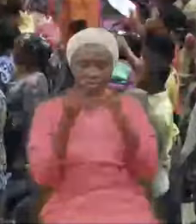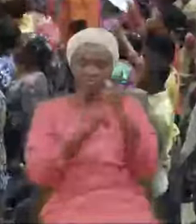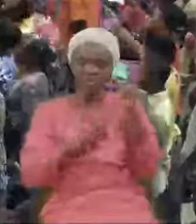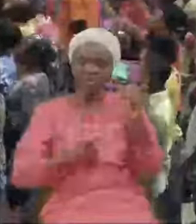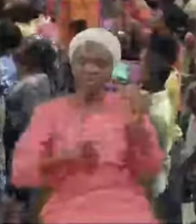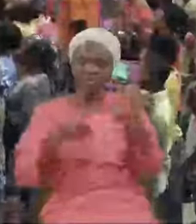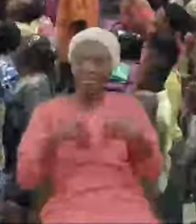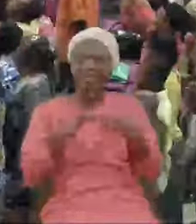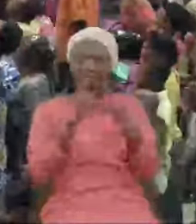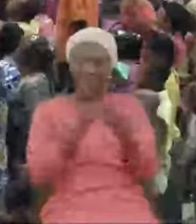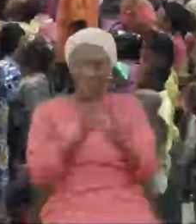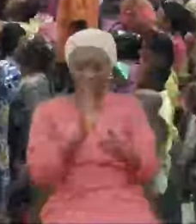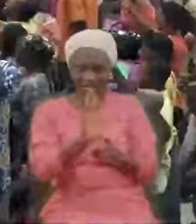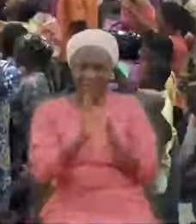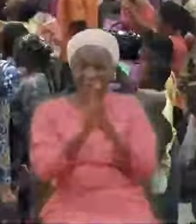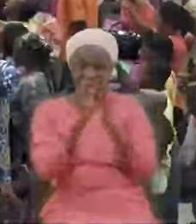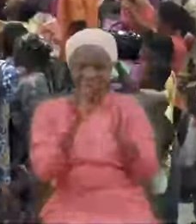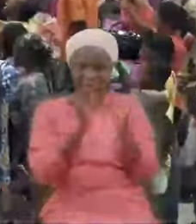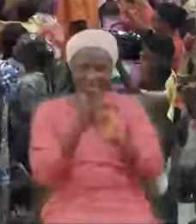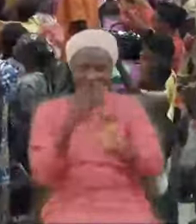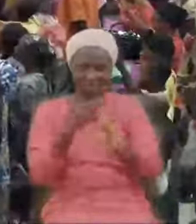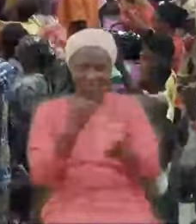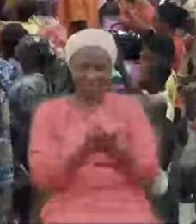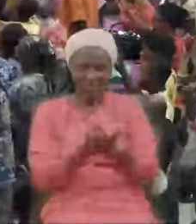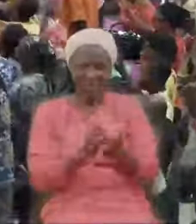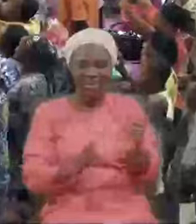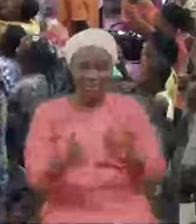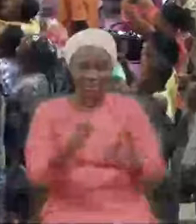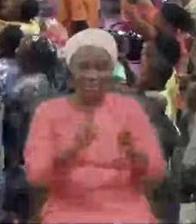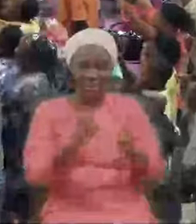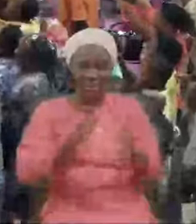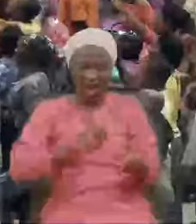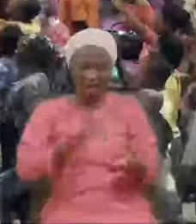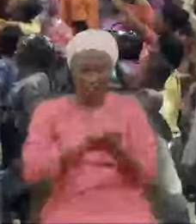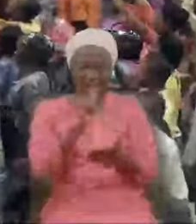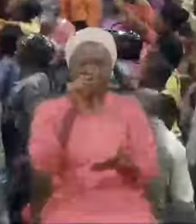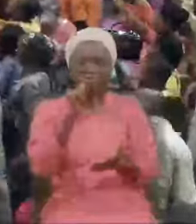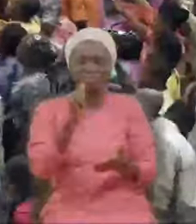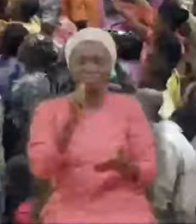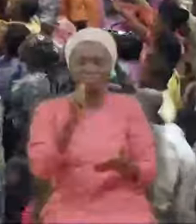Le Seigneur vous a exaucé. Il faut dire, je crois